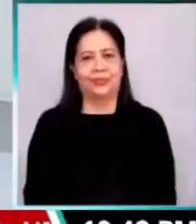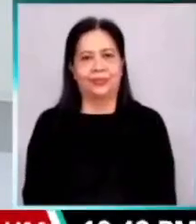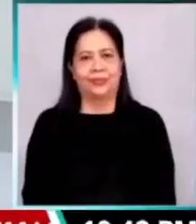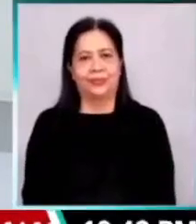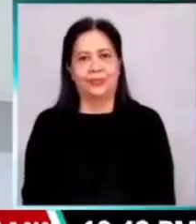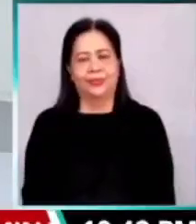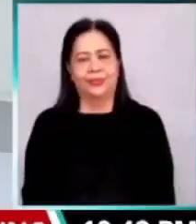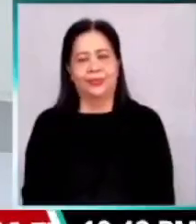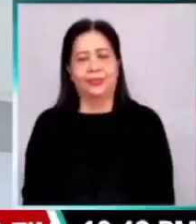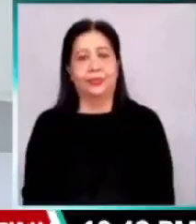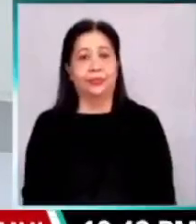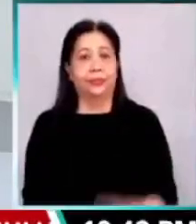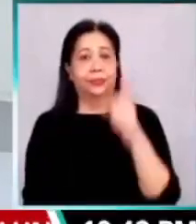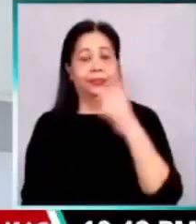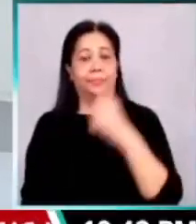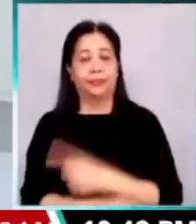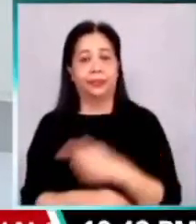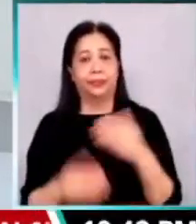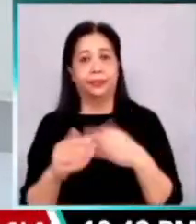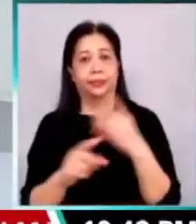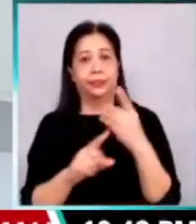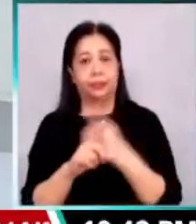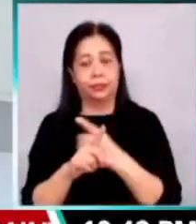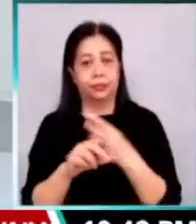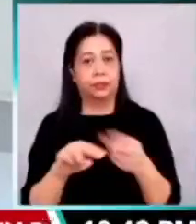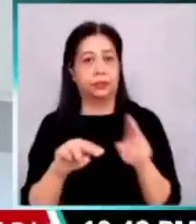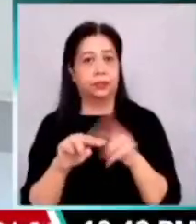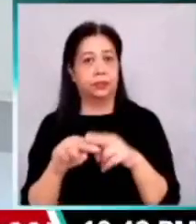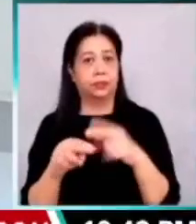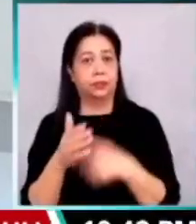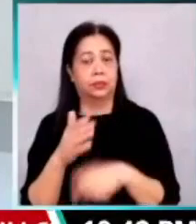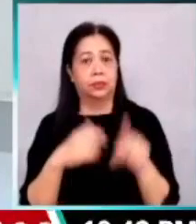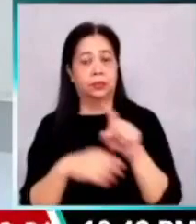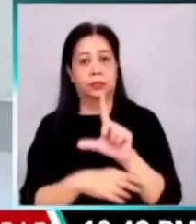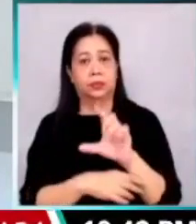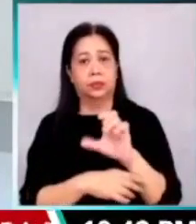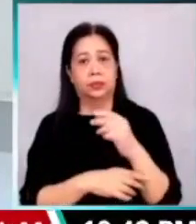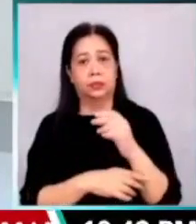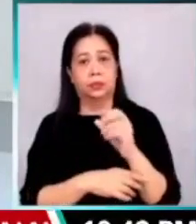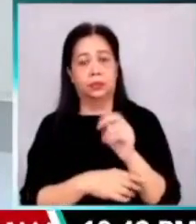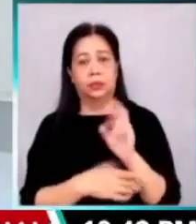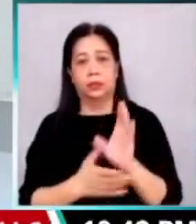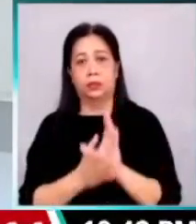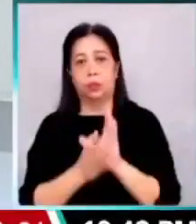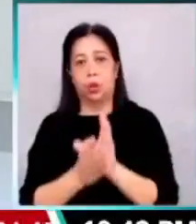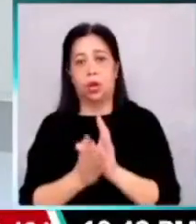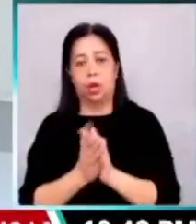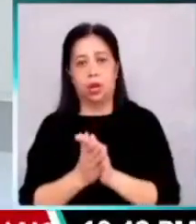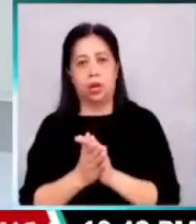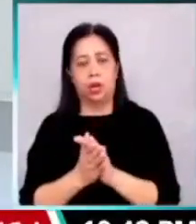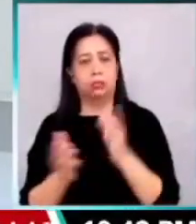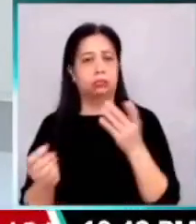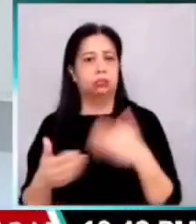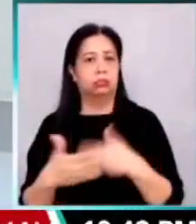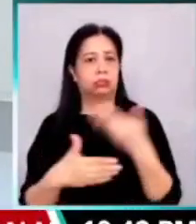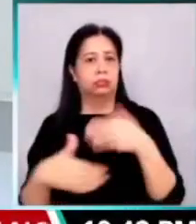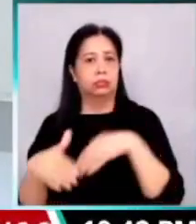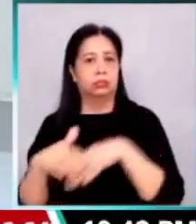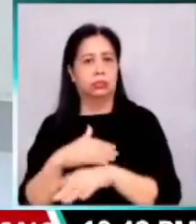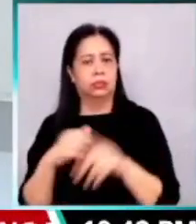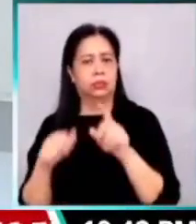Isang araw bago mag-Disyembre, tumaas ang presyo ng lechon sa Zamboanga City. Niraid naman ang opisina ng isang hindi